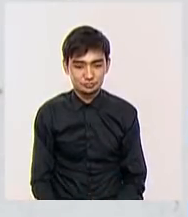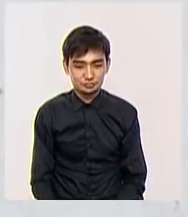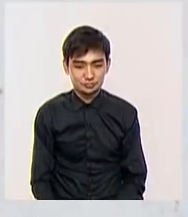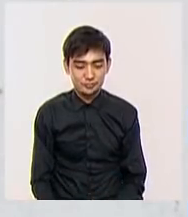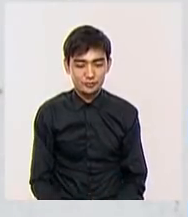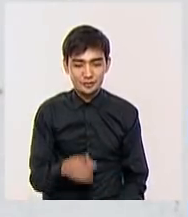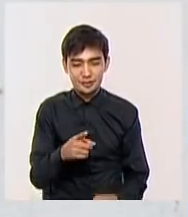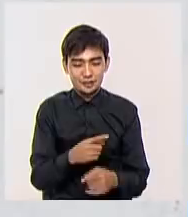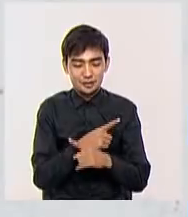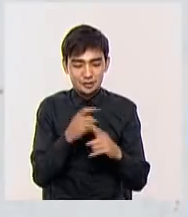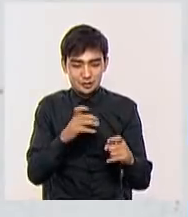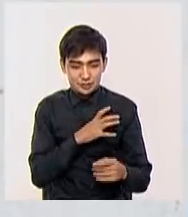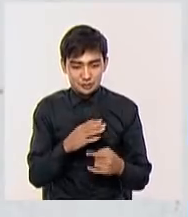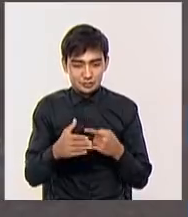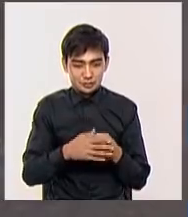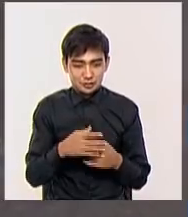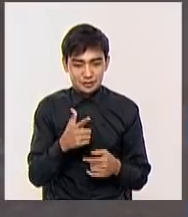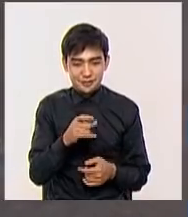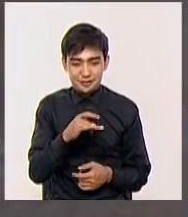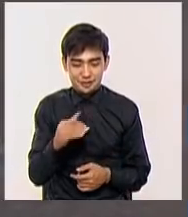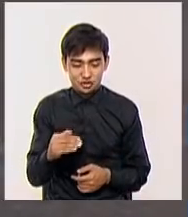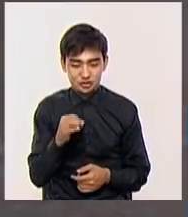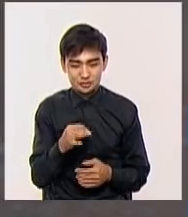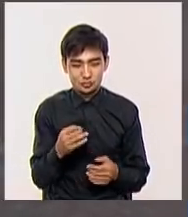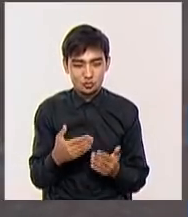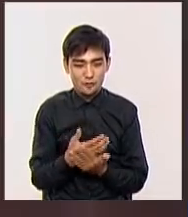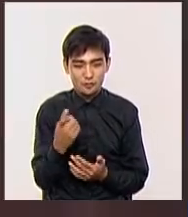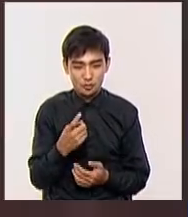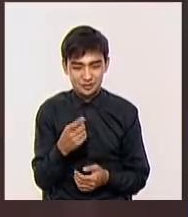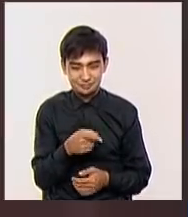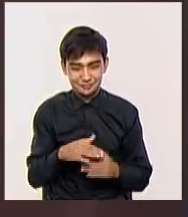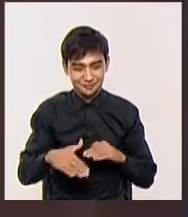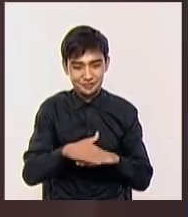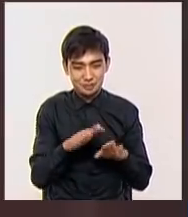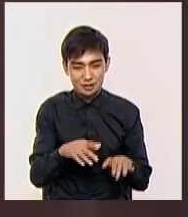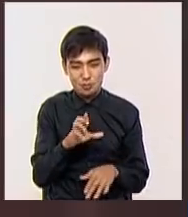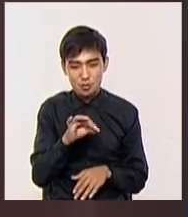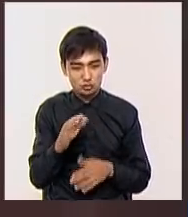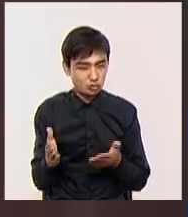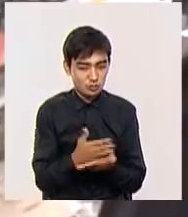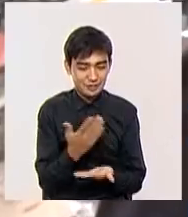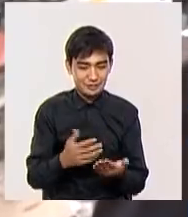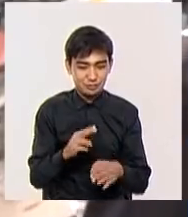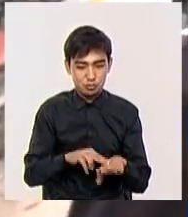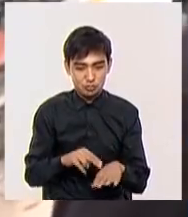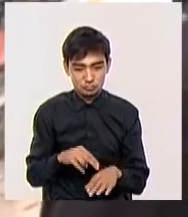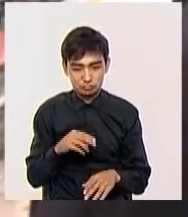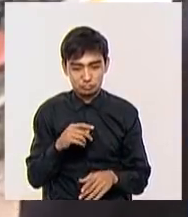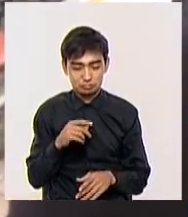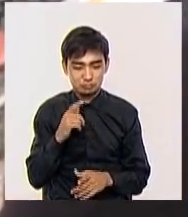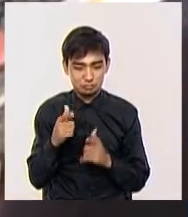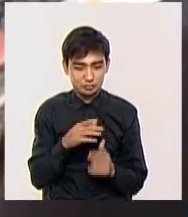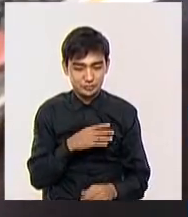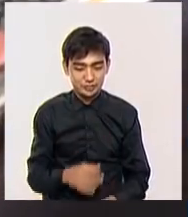Вот такие объявления появились на каждом гараже. Новые владельцы территории требуют снести боксы или грозят полицией. Ну как можно